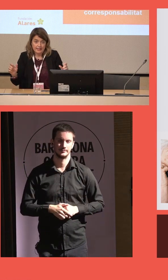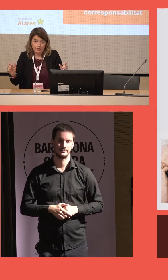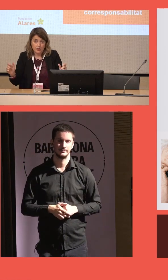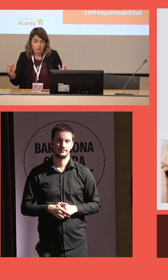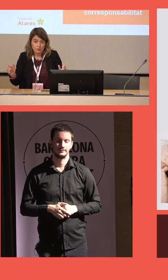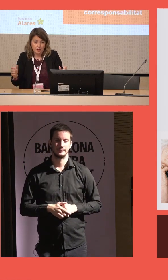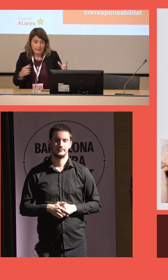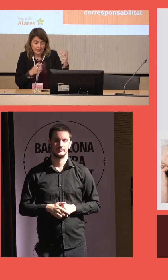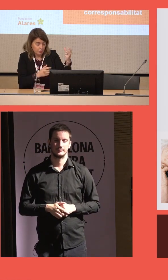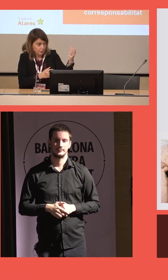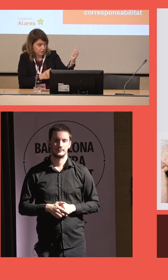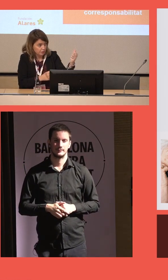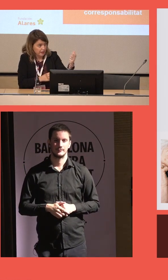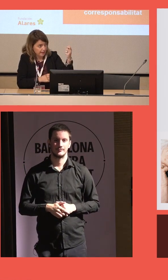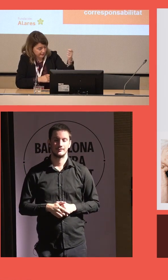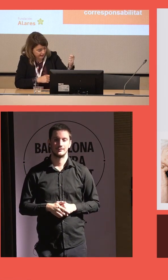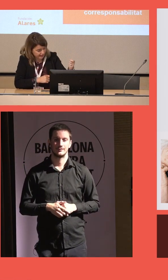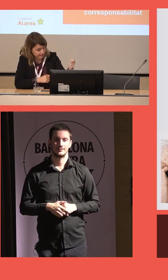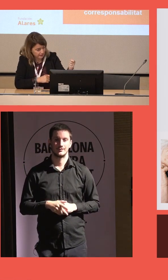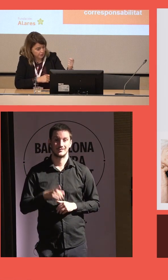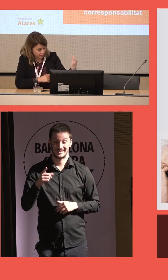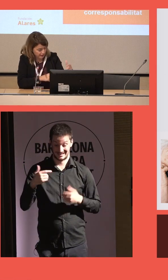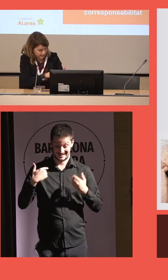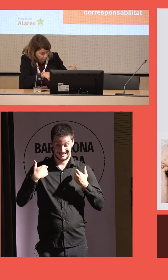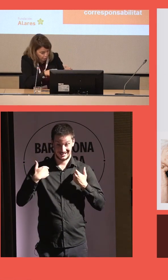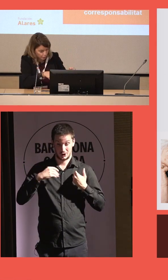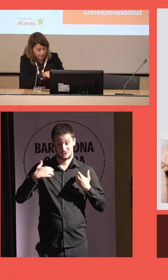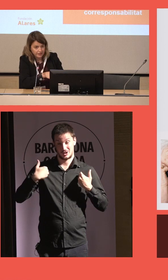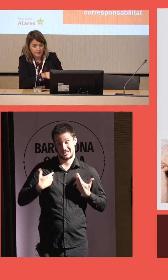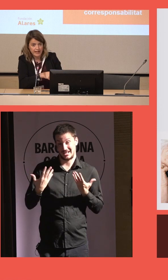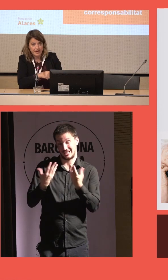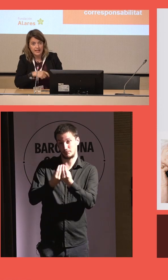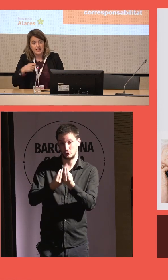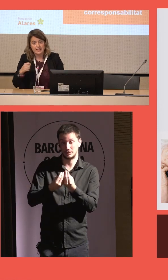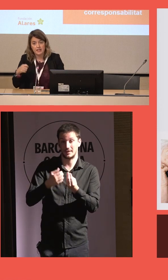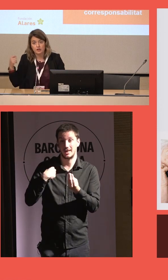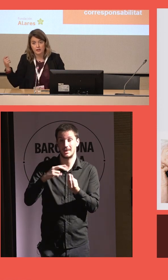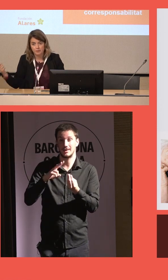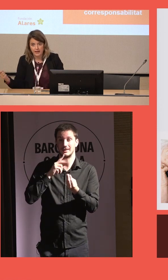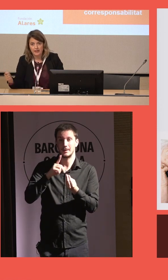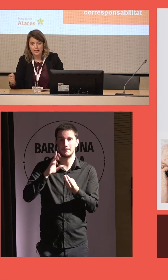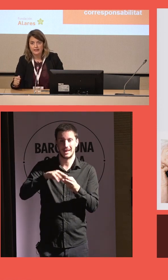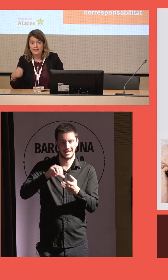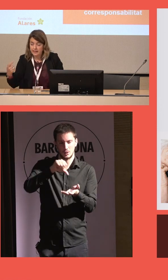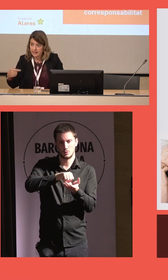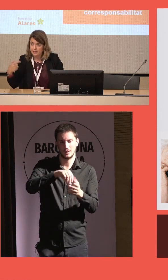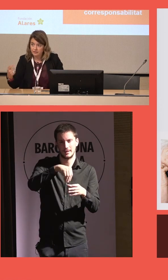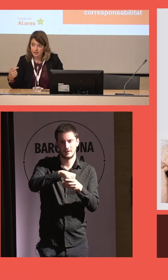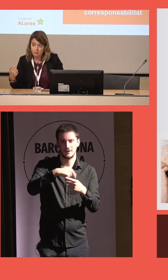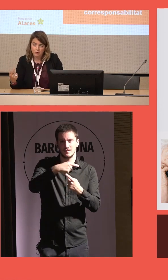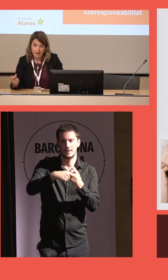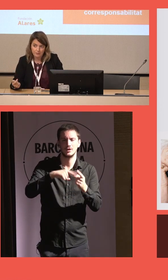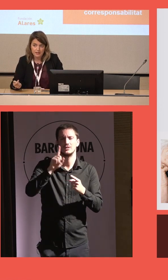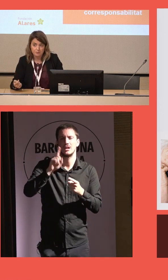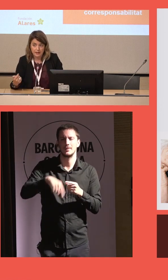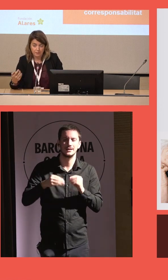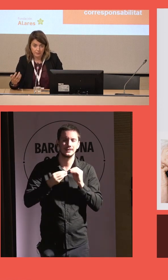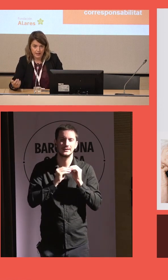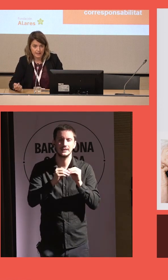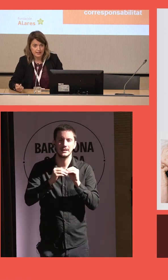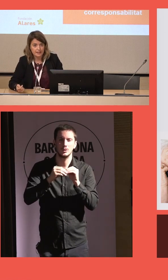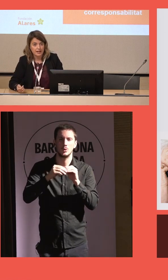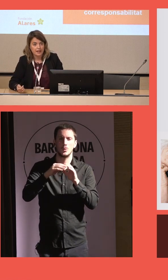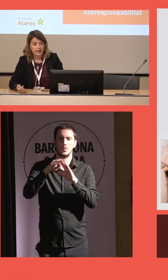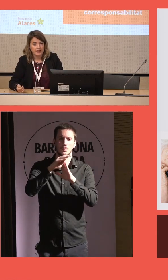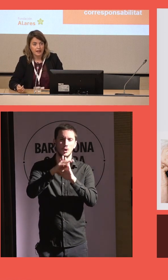a més aquesta corresponsabilitat no només com deia d'aquest individu com el seu nucli familiar sinó també dissenyant i fent programes per